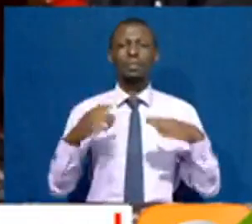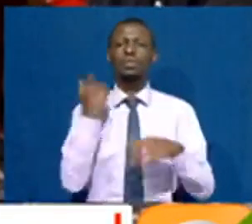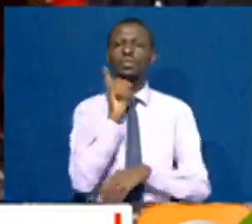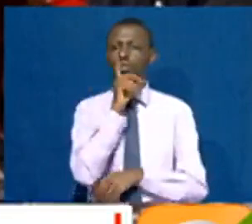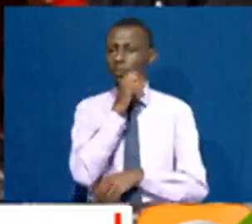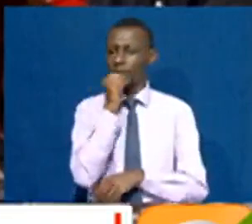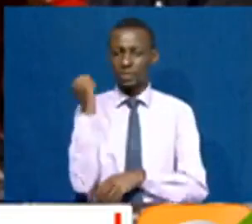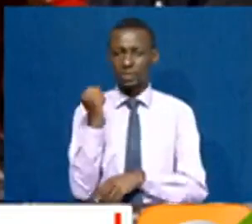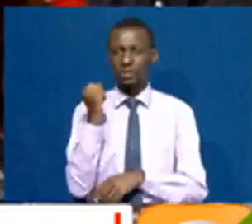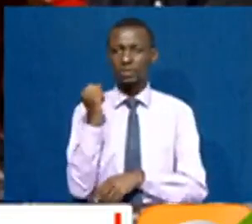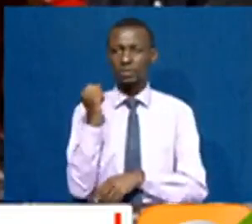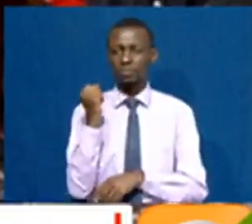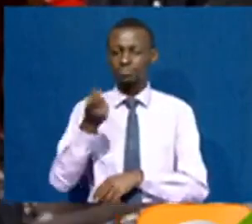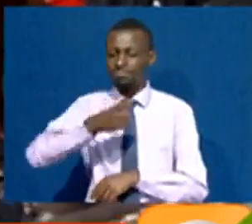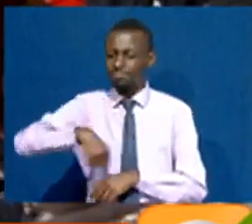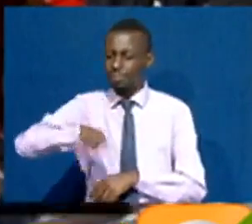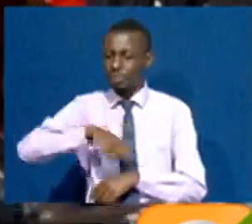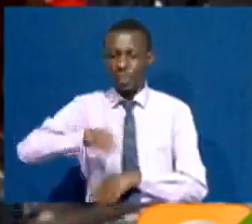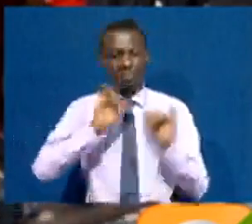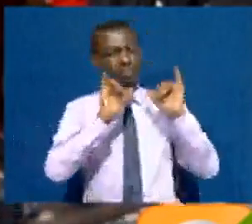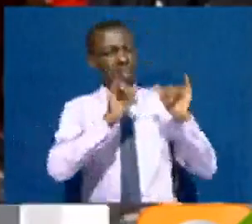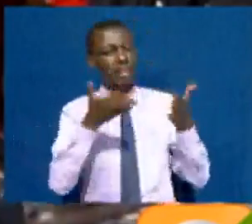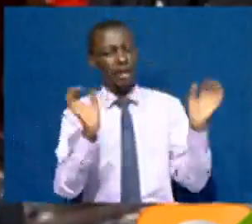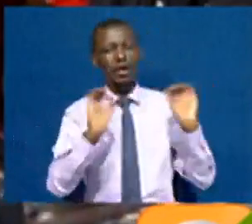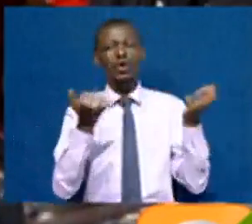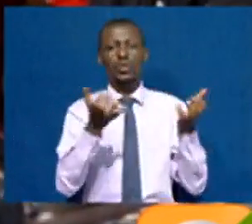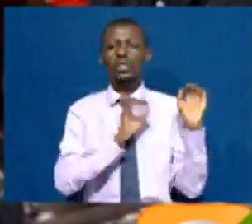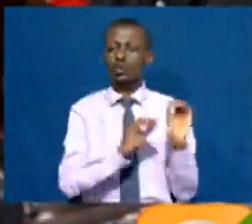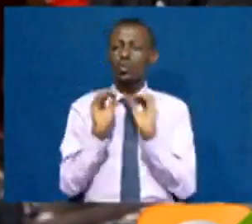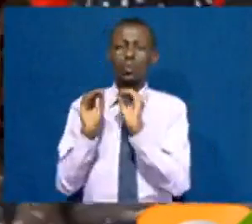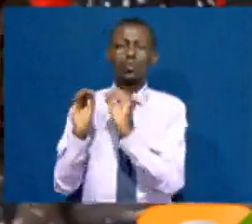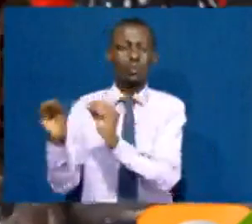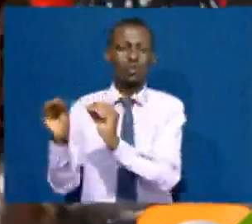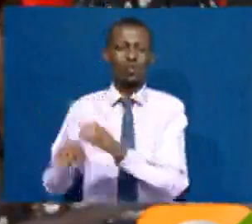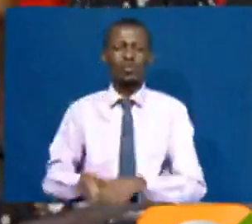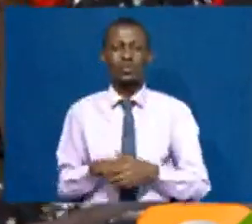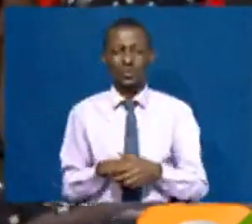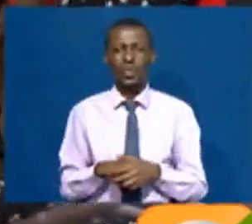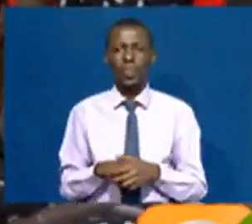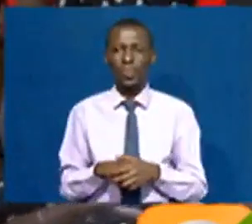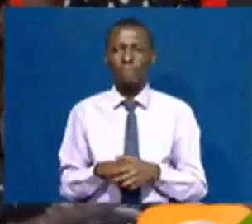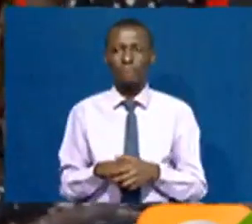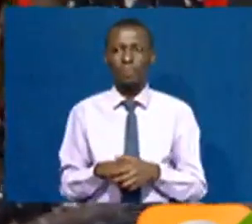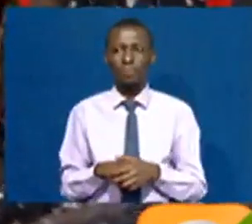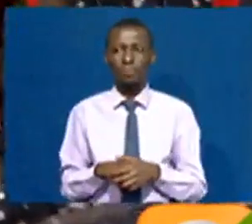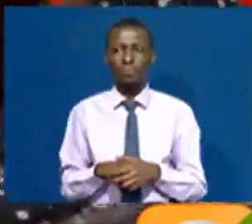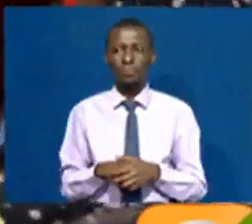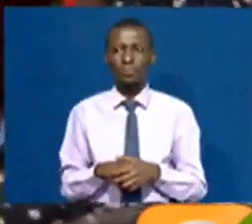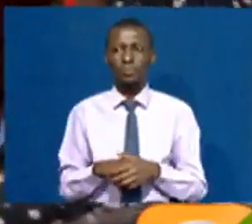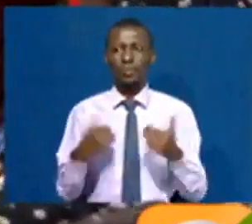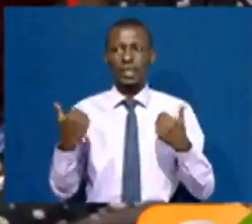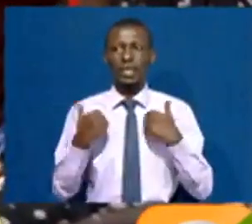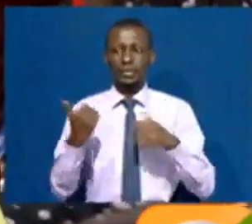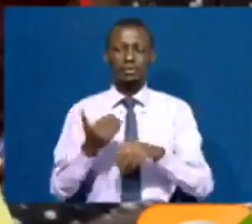wakasema Sisi hatustahili kukaa hapa tunastahili tuame kutoka hapa Hata hii Alama yenye Niko Nayo wakati